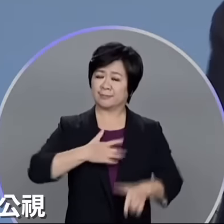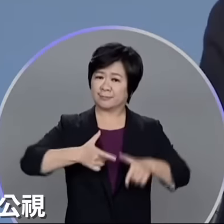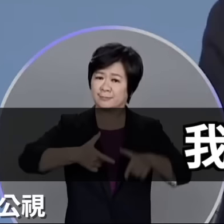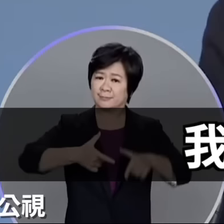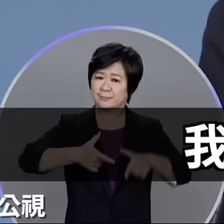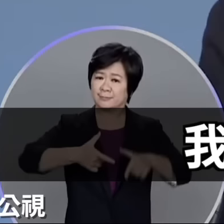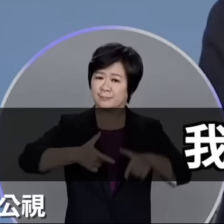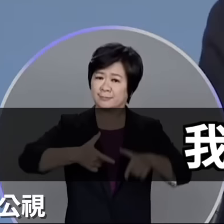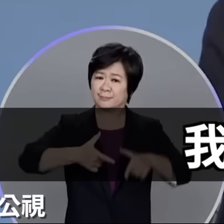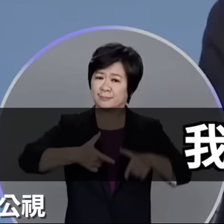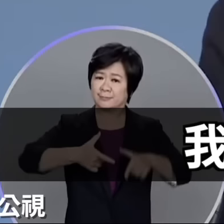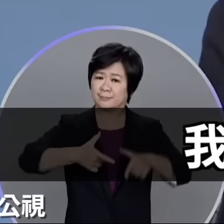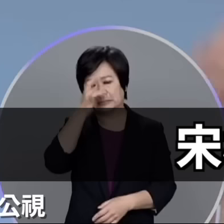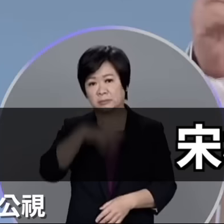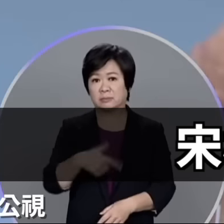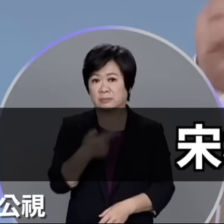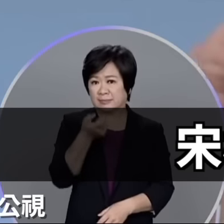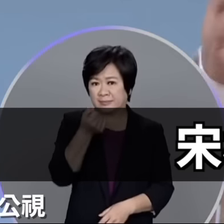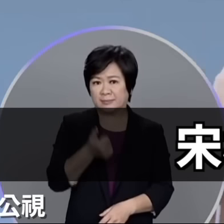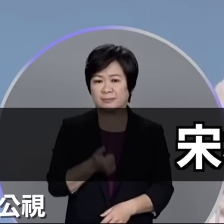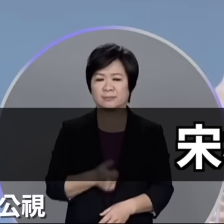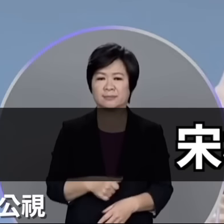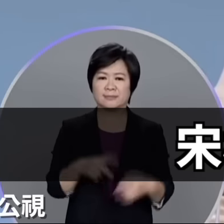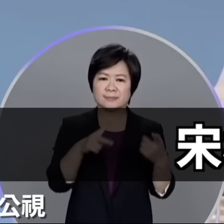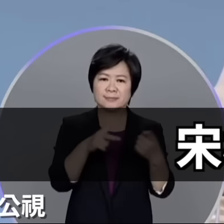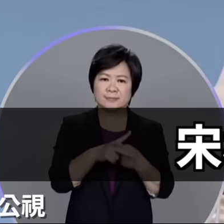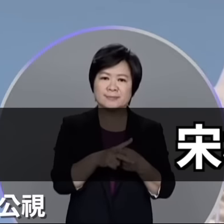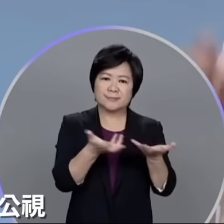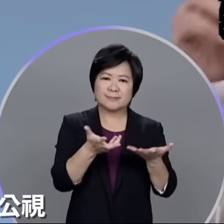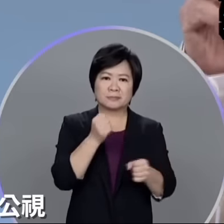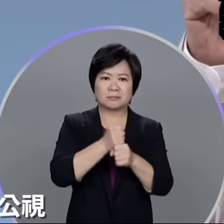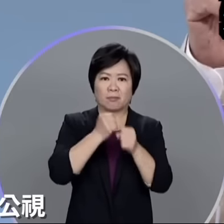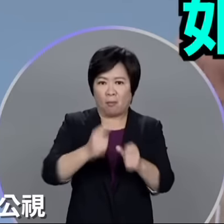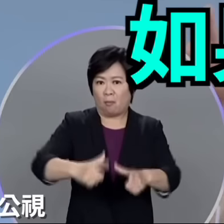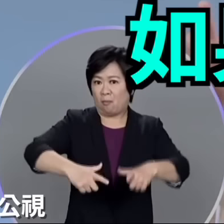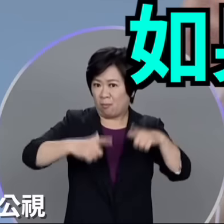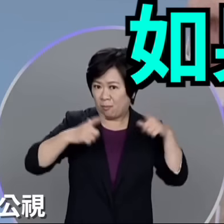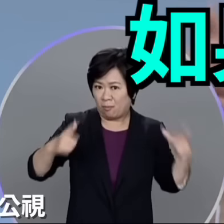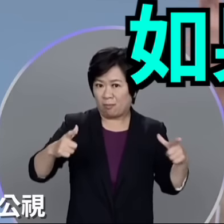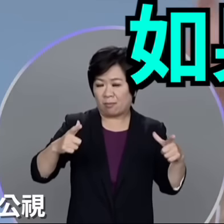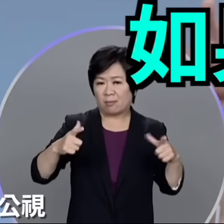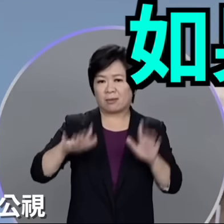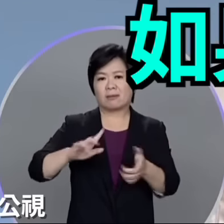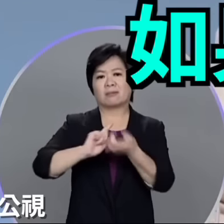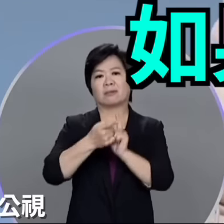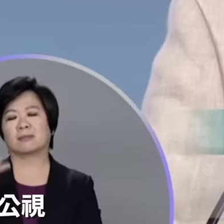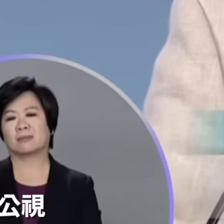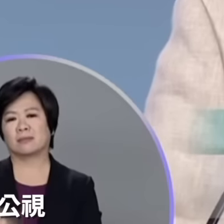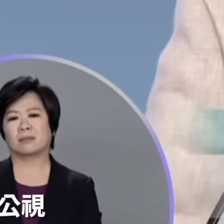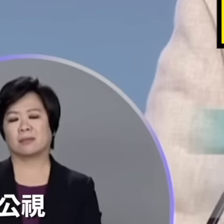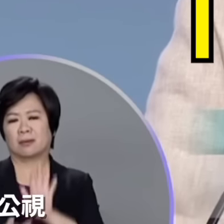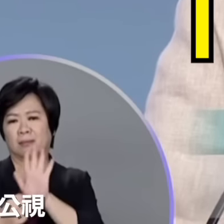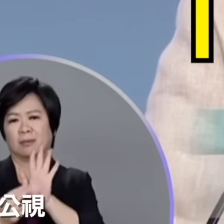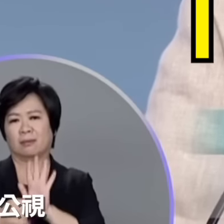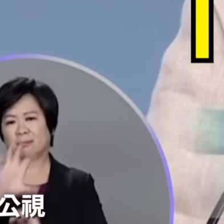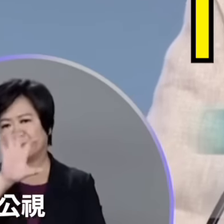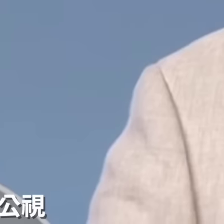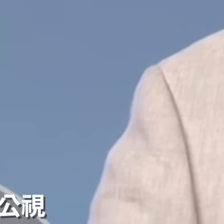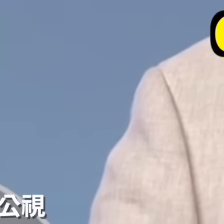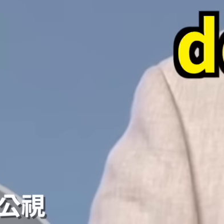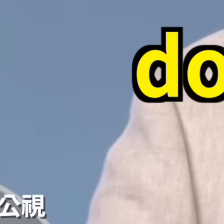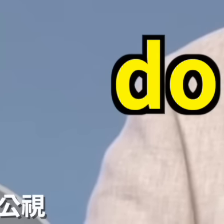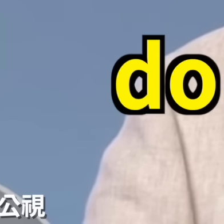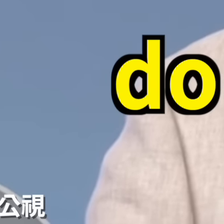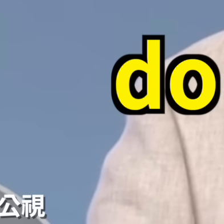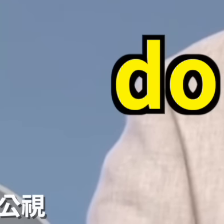的心， 我给你钱你不要再唱了。宋贝贝讲古讲腻了，该讲英文。 If I cannot do great things I can at least